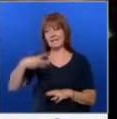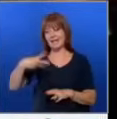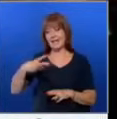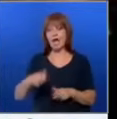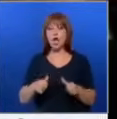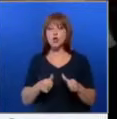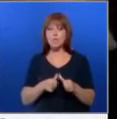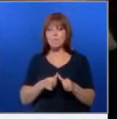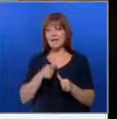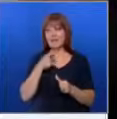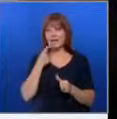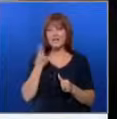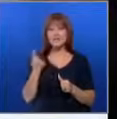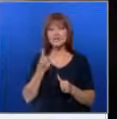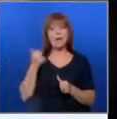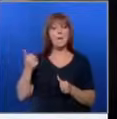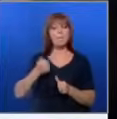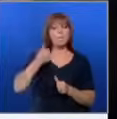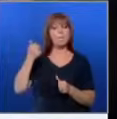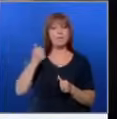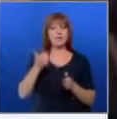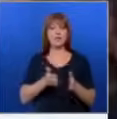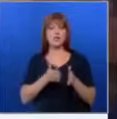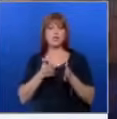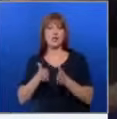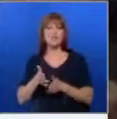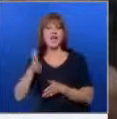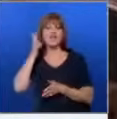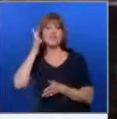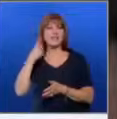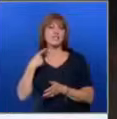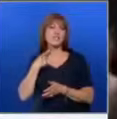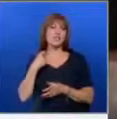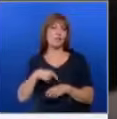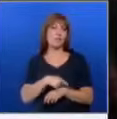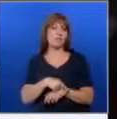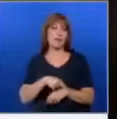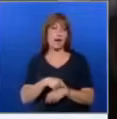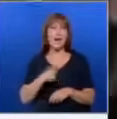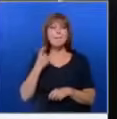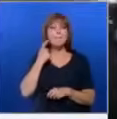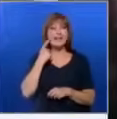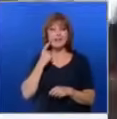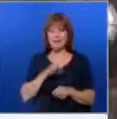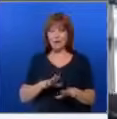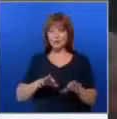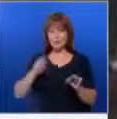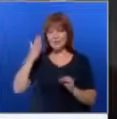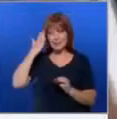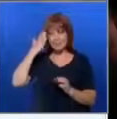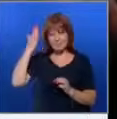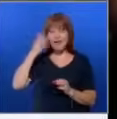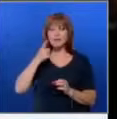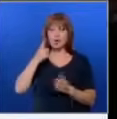заяви, че победата й е само отложена, а Франция ще загуби време. Лидерът Жордан Бардела, който се готвеше да стане премиер, е категоричен,